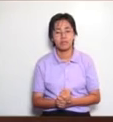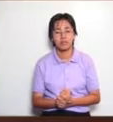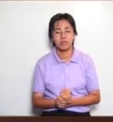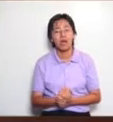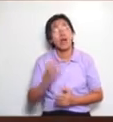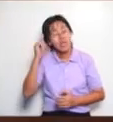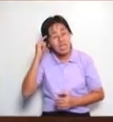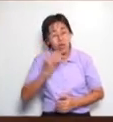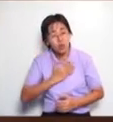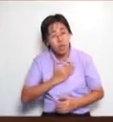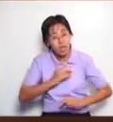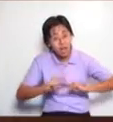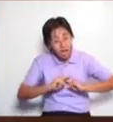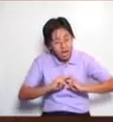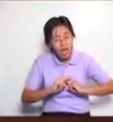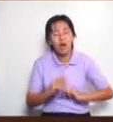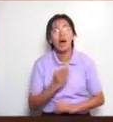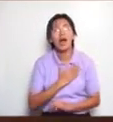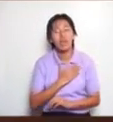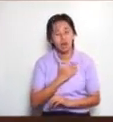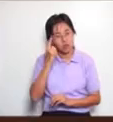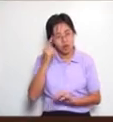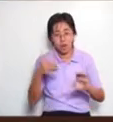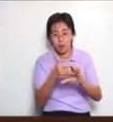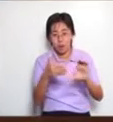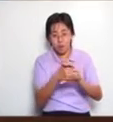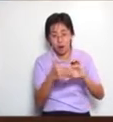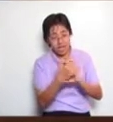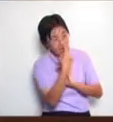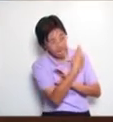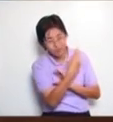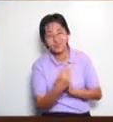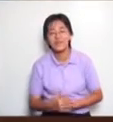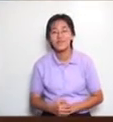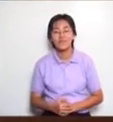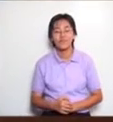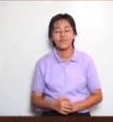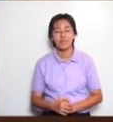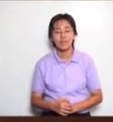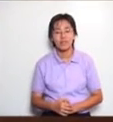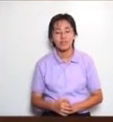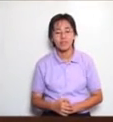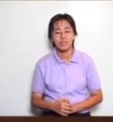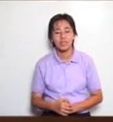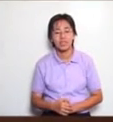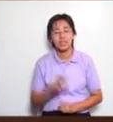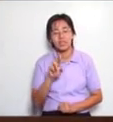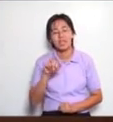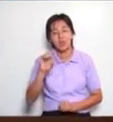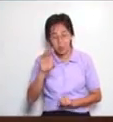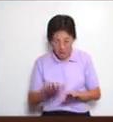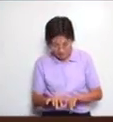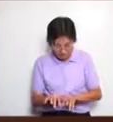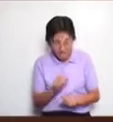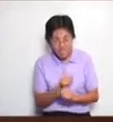ทควติดยืดทำใหผมผมอัเดท Powerpoint จนกทั่งเทียง 55 นาทีไ